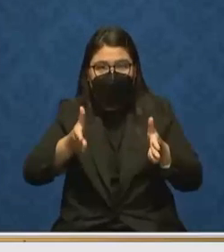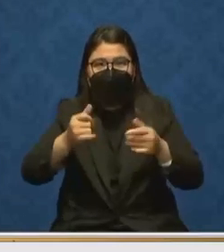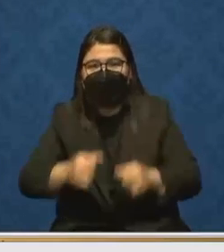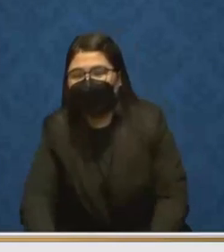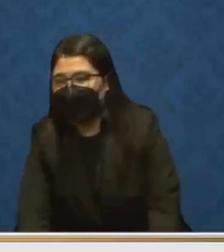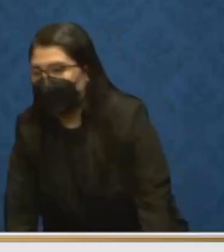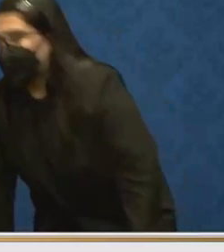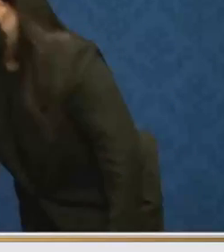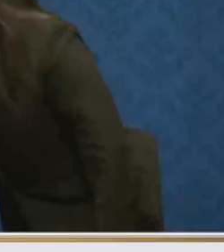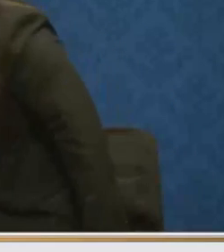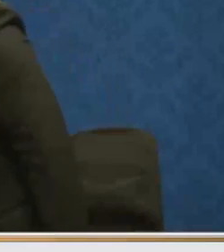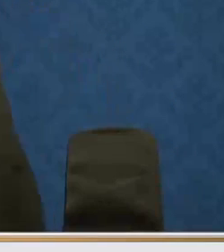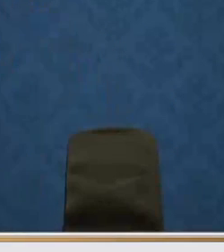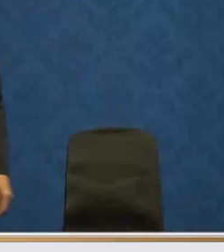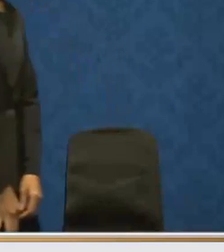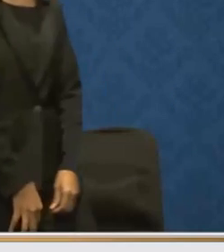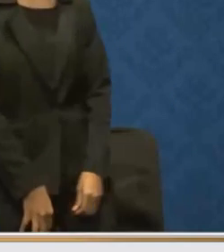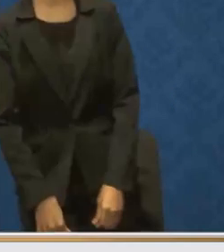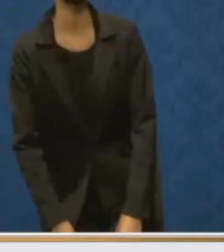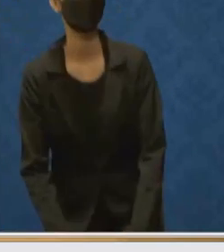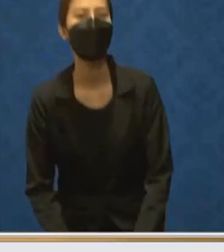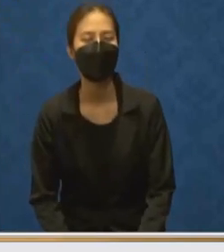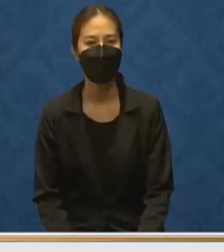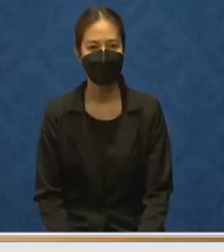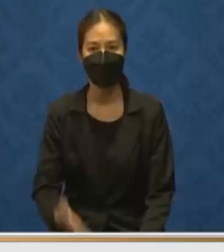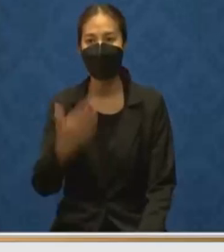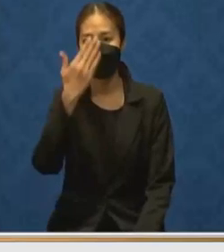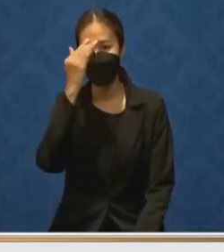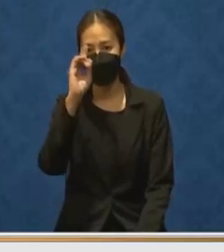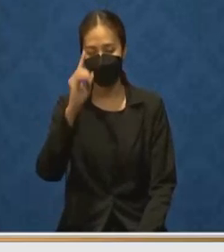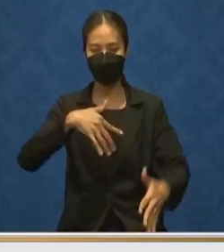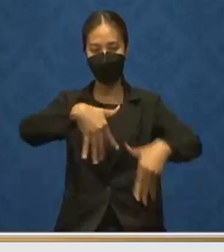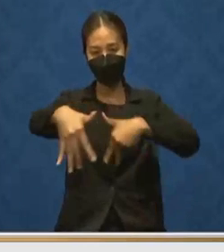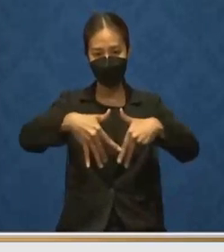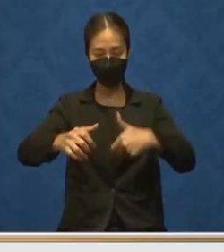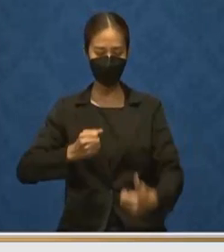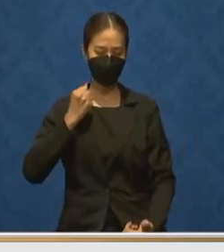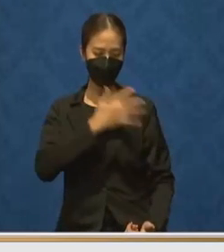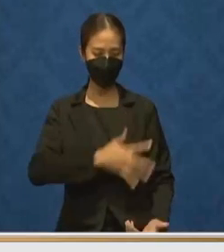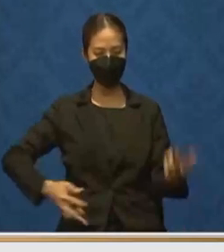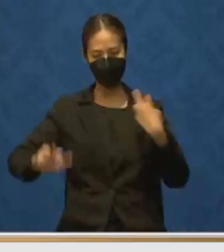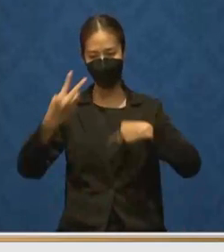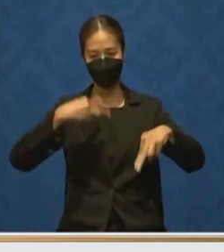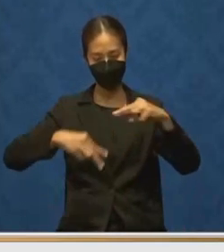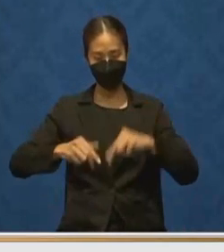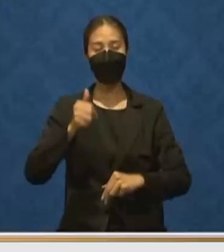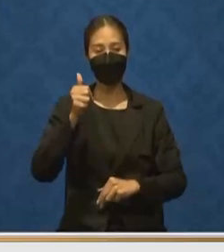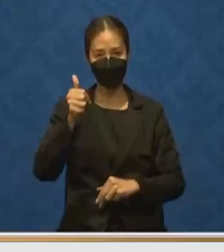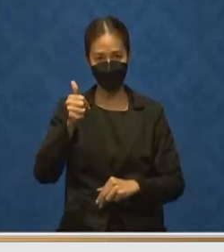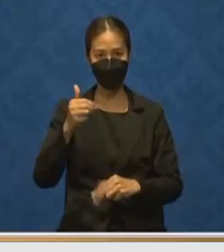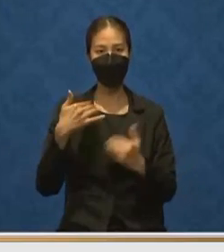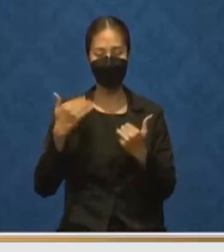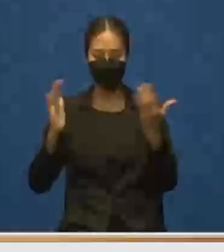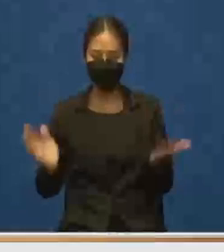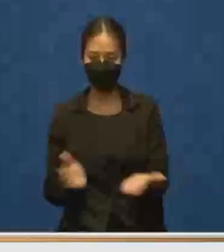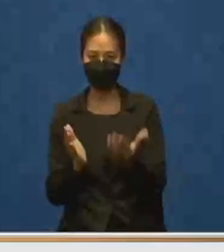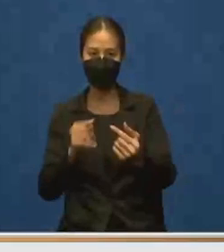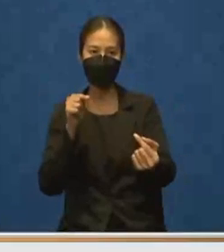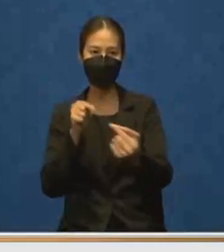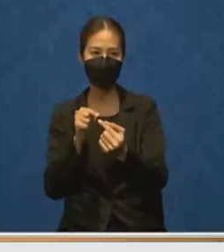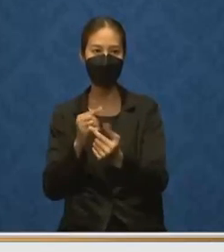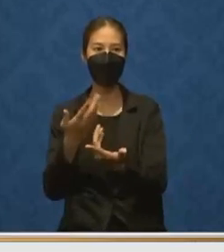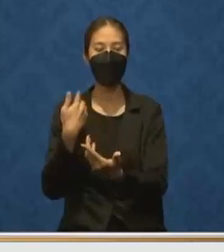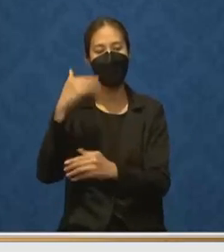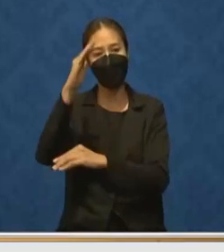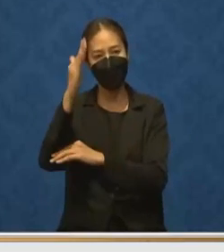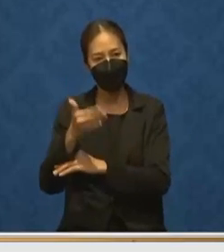เพื่อให้ประชาชนและชุมชนสามารถดูแลสุขภาพได้อย่างถูกต้องและยั่งยืน ส่งเสริมและพัฒนาสมุนไพรไทยกัญชากัญชง